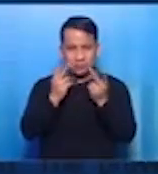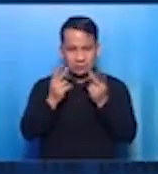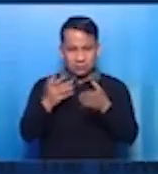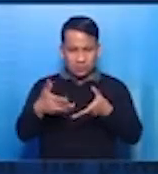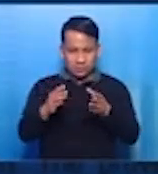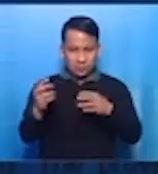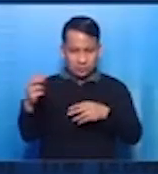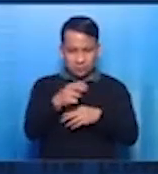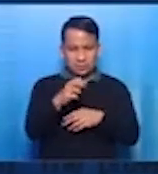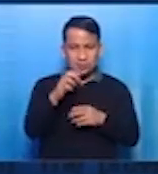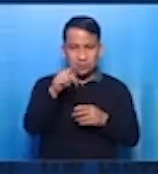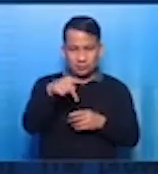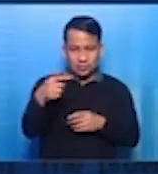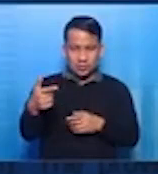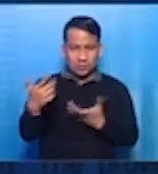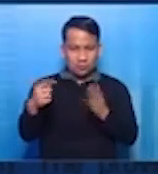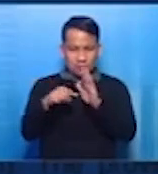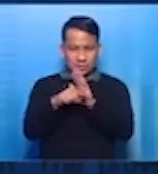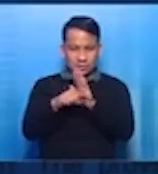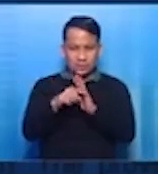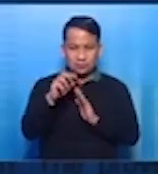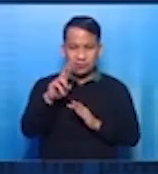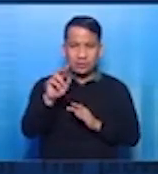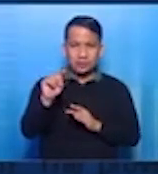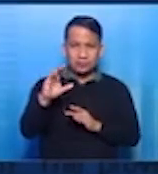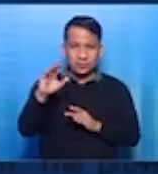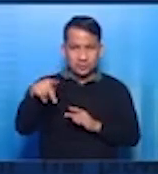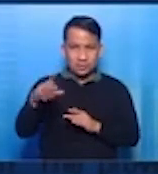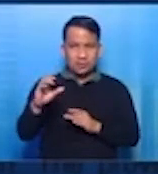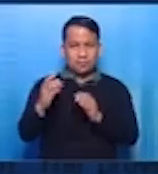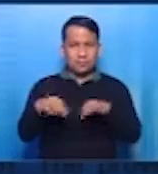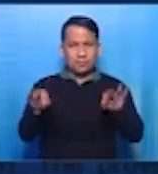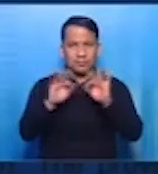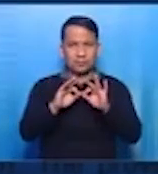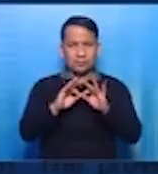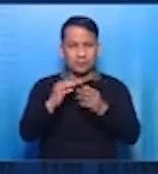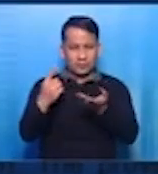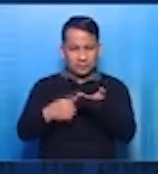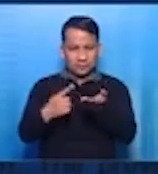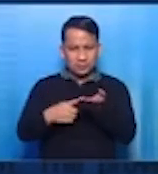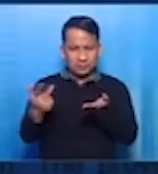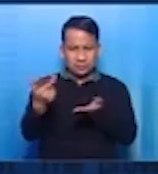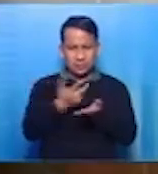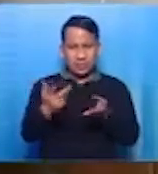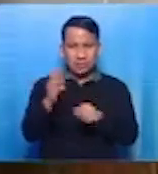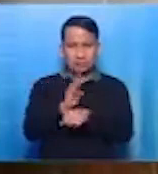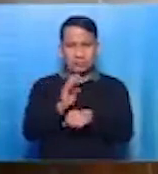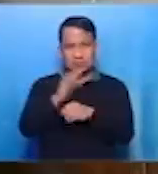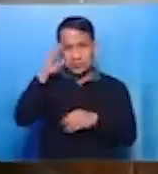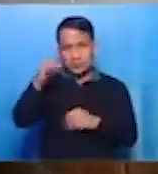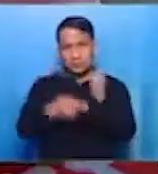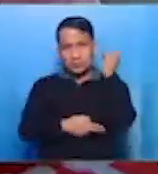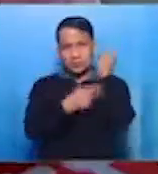ng mga turista sa galera na walang negative RT-PCR result. Kailangan din daw ng dialogue kasama ang mga stakeholders. Pero mga